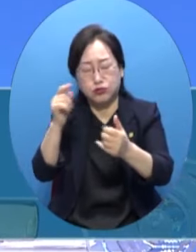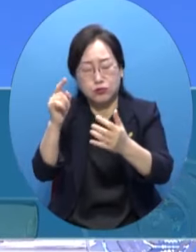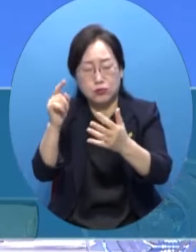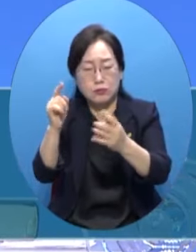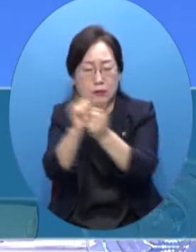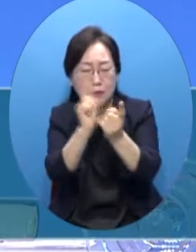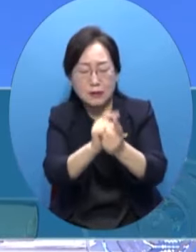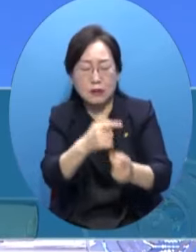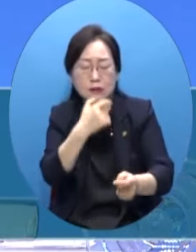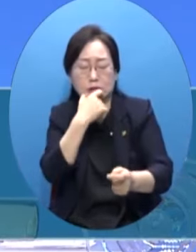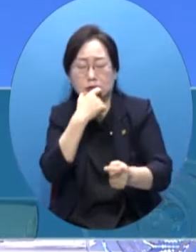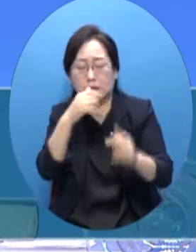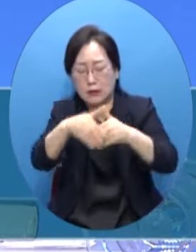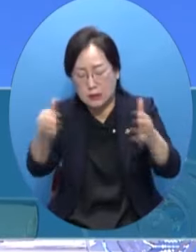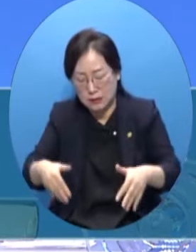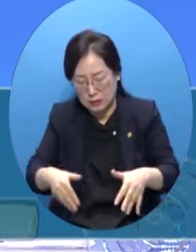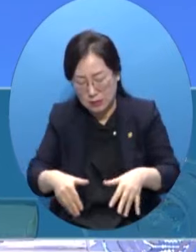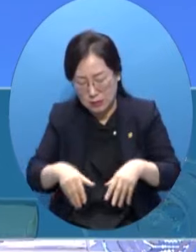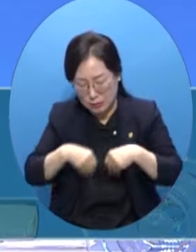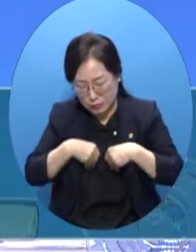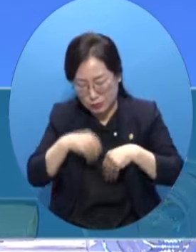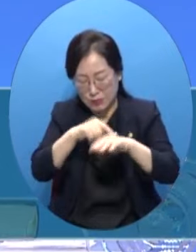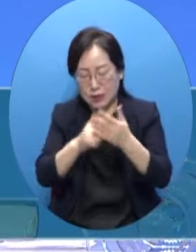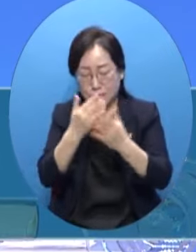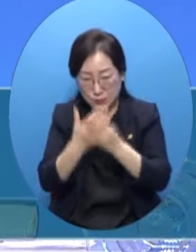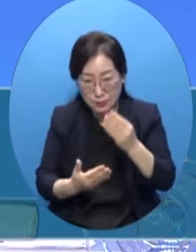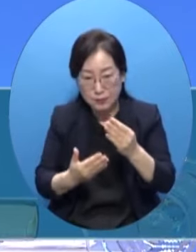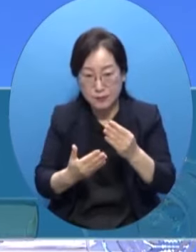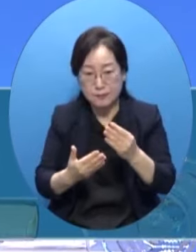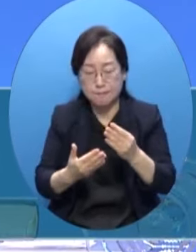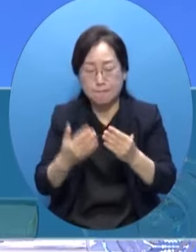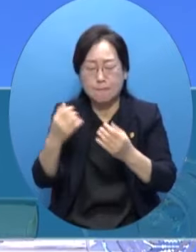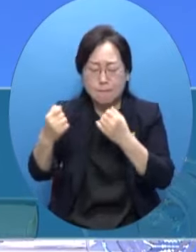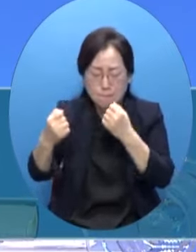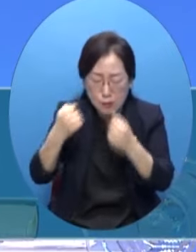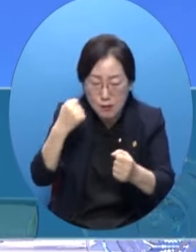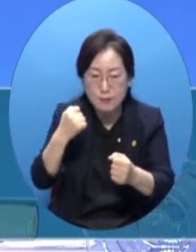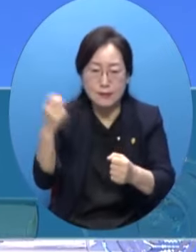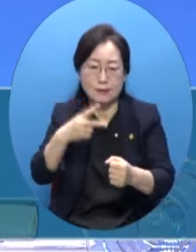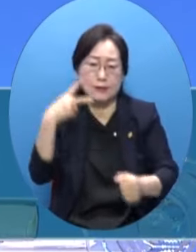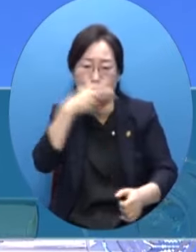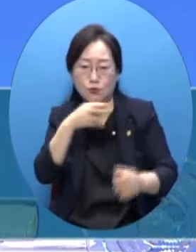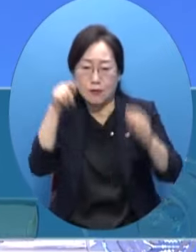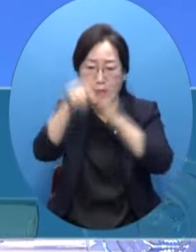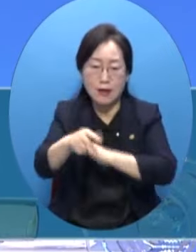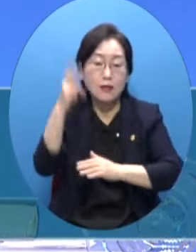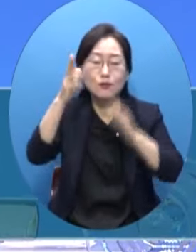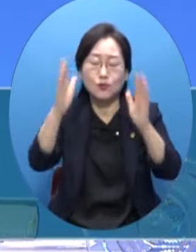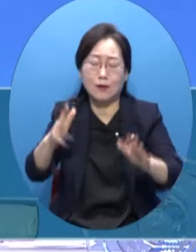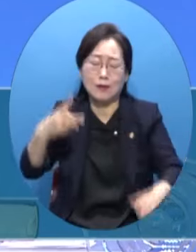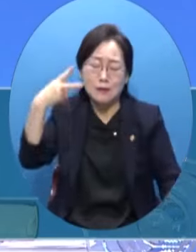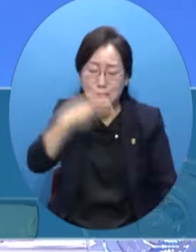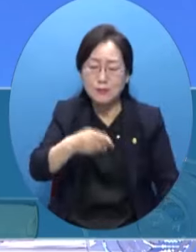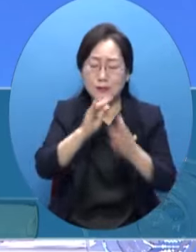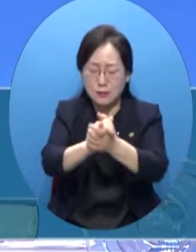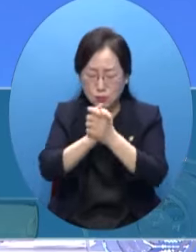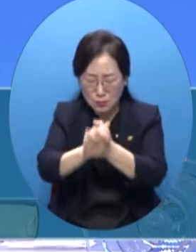되었습니다. 그는 그냥 스스로 무너질 수밖에 없는 그 상황 속에서 다시 기도원에 들어가서 일주일 내내 금식하고